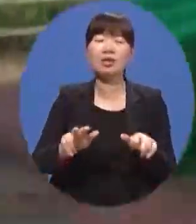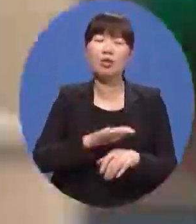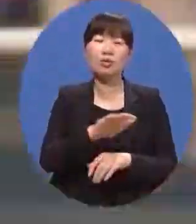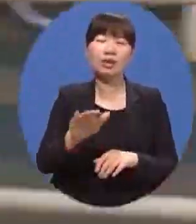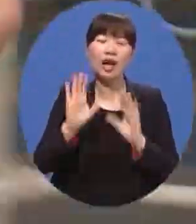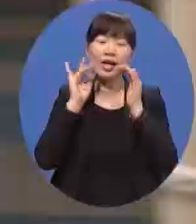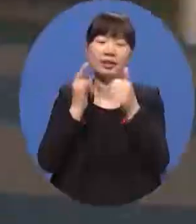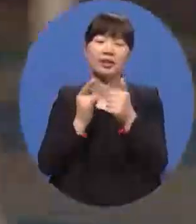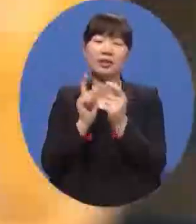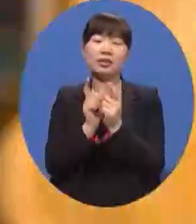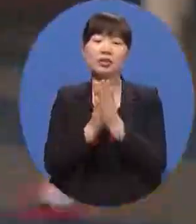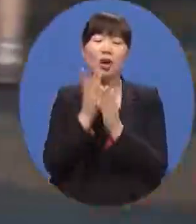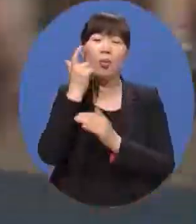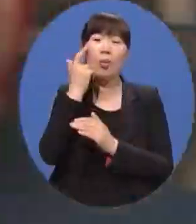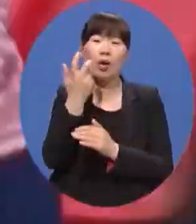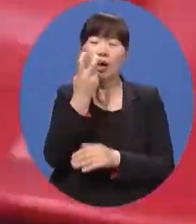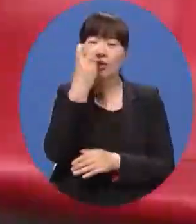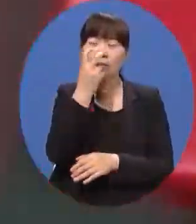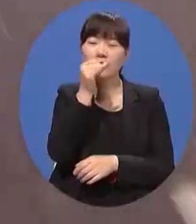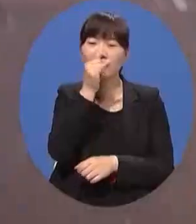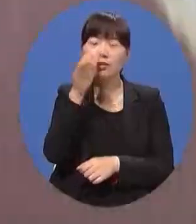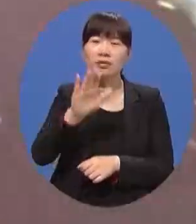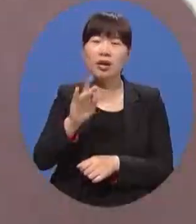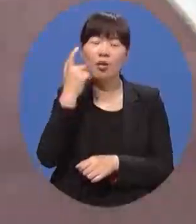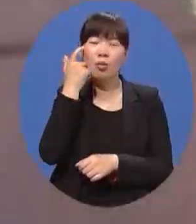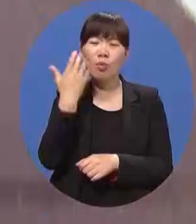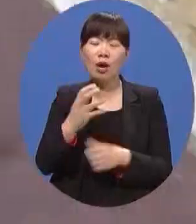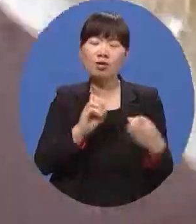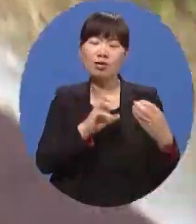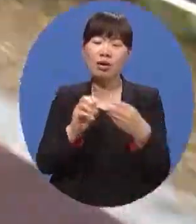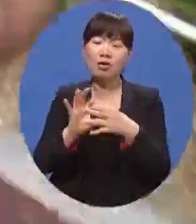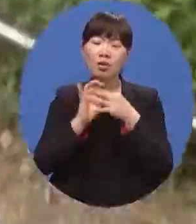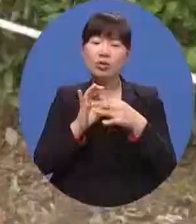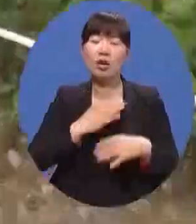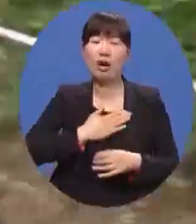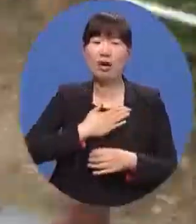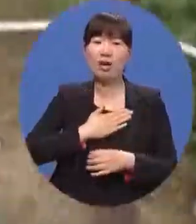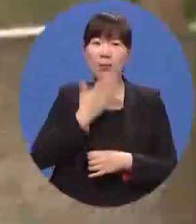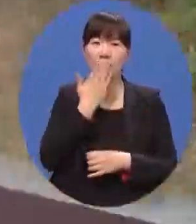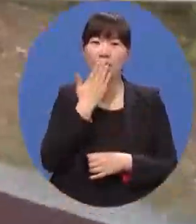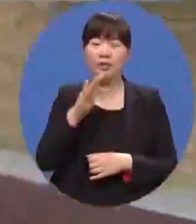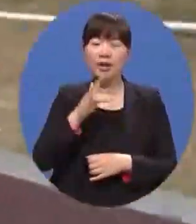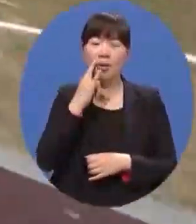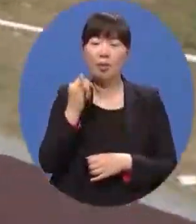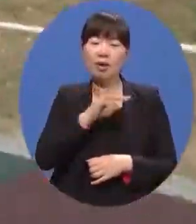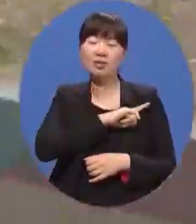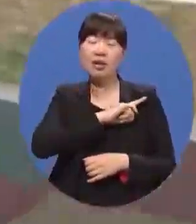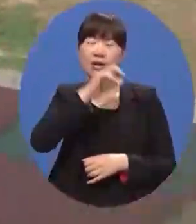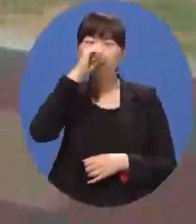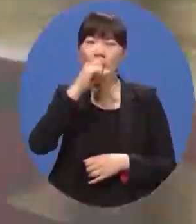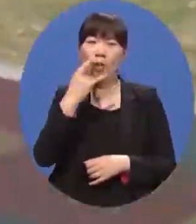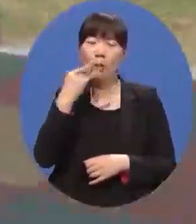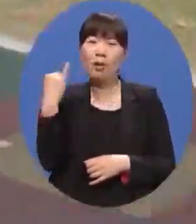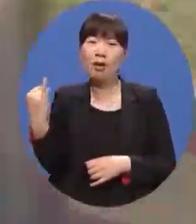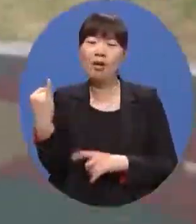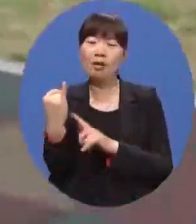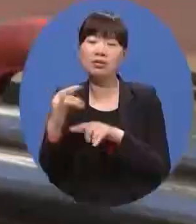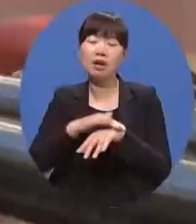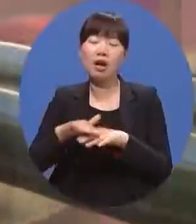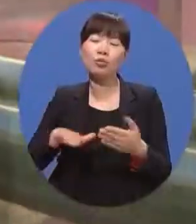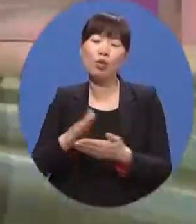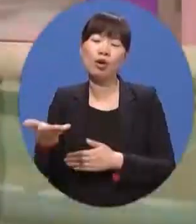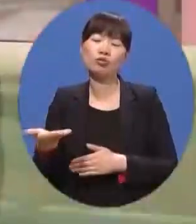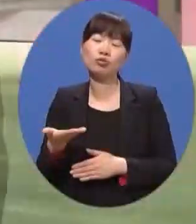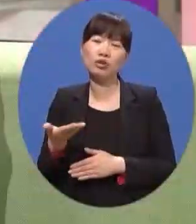이제 아이한테 직접 물어본 검사도 있는데 물어본 이제 대화를 통해서 알 수가 있는데 엄마가 제일 좋을 때는 엄마가 잘 놀아줄